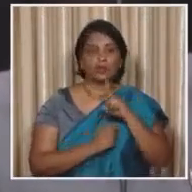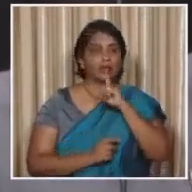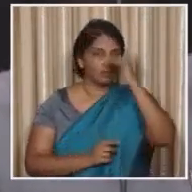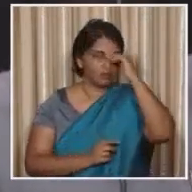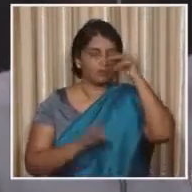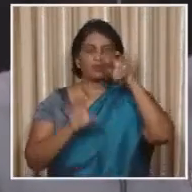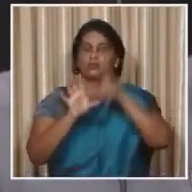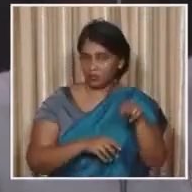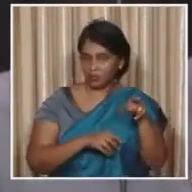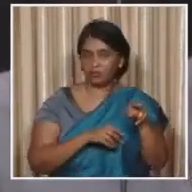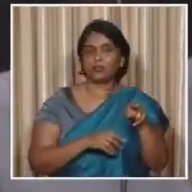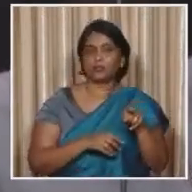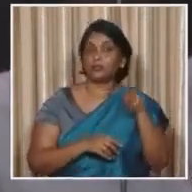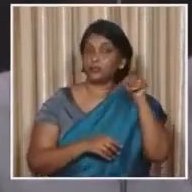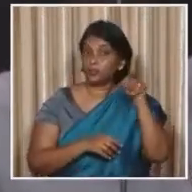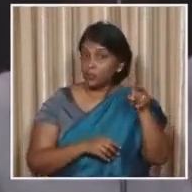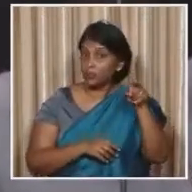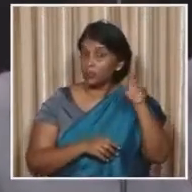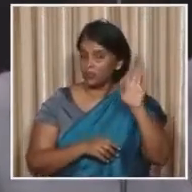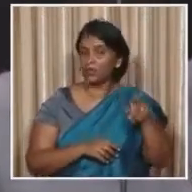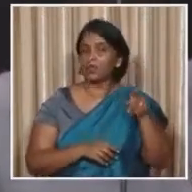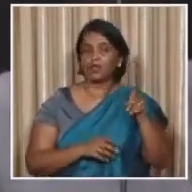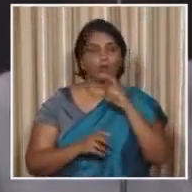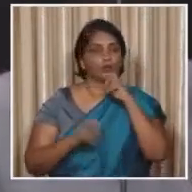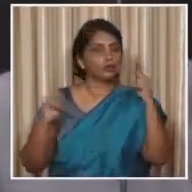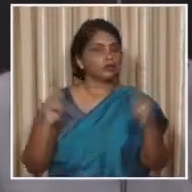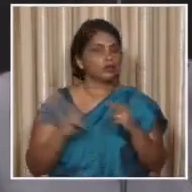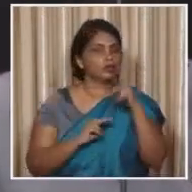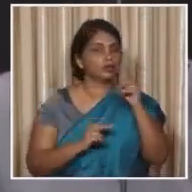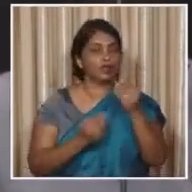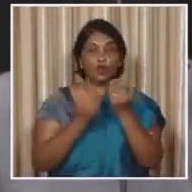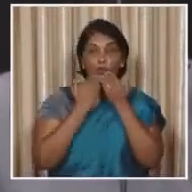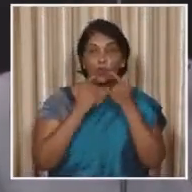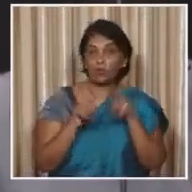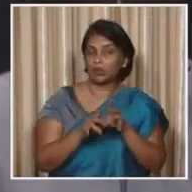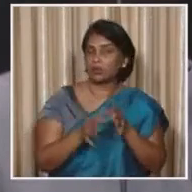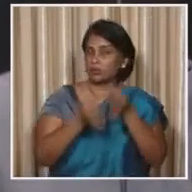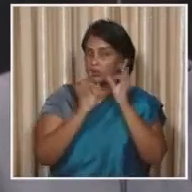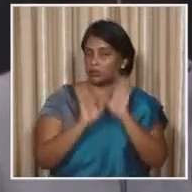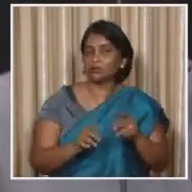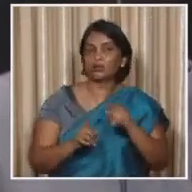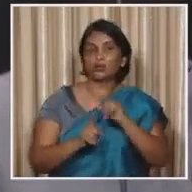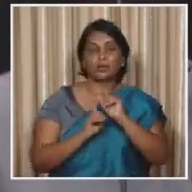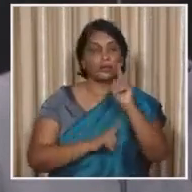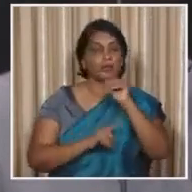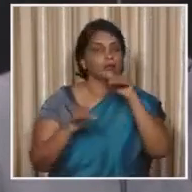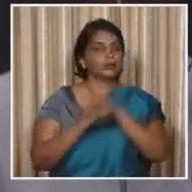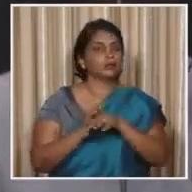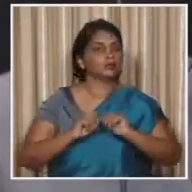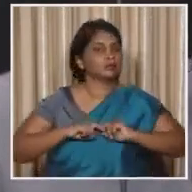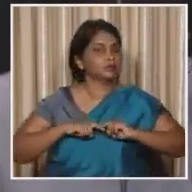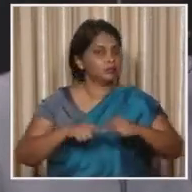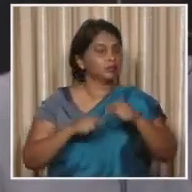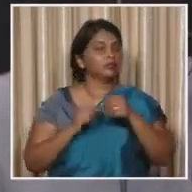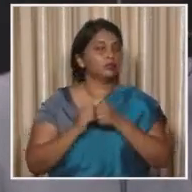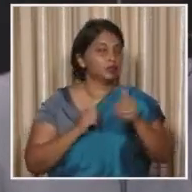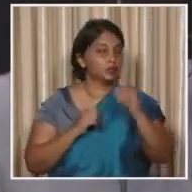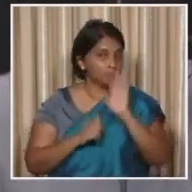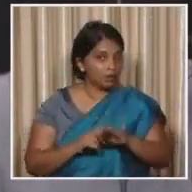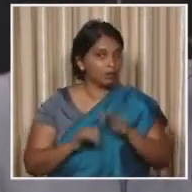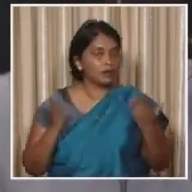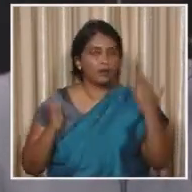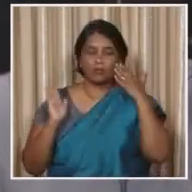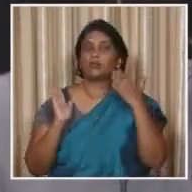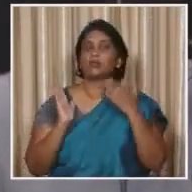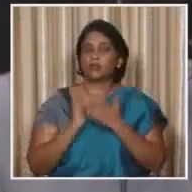කතානායක පුටුවේ ඉන්න පුද්ගලයා. ඔහු තමයි ශ්‍රේෂ්ඨාධිකරණයේ මඟ පෙන්වීම නිසි පරිදි මේ සභාව තුල ක්‍රියාත්මක වෙලාද නැද්ද